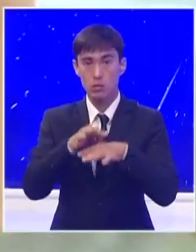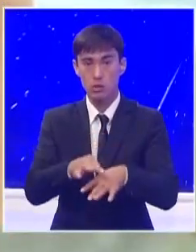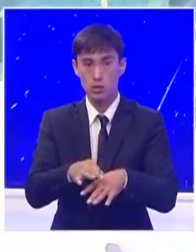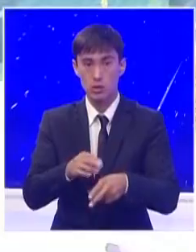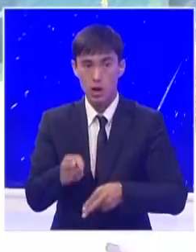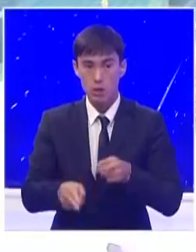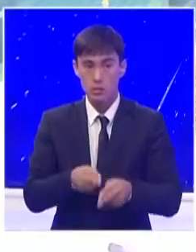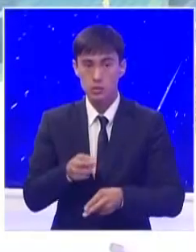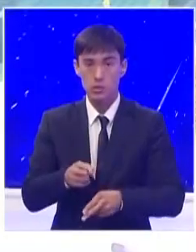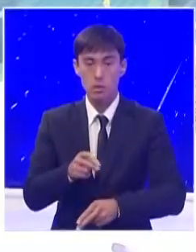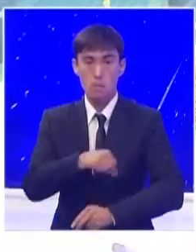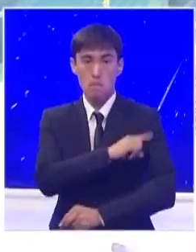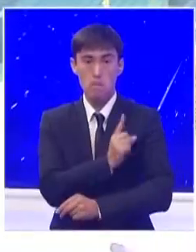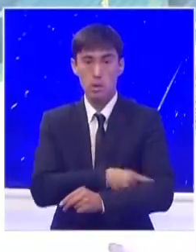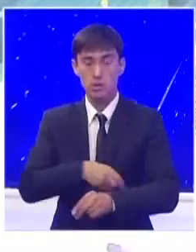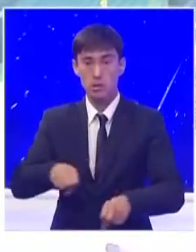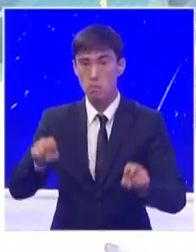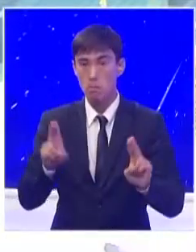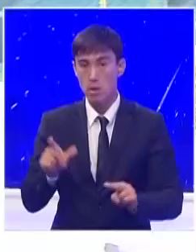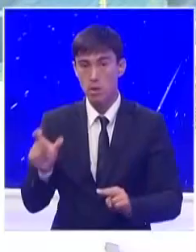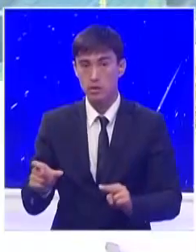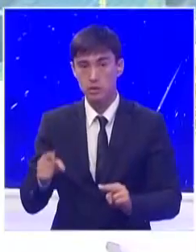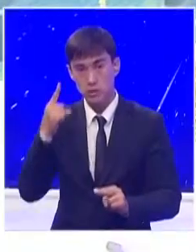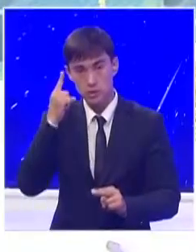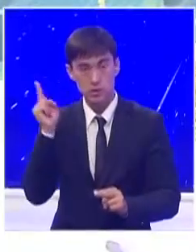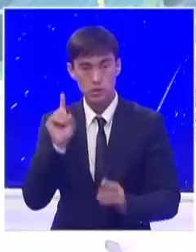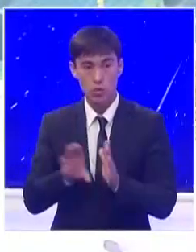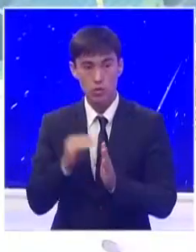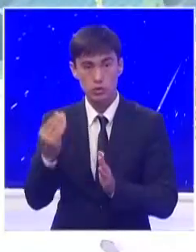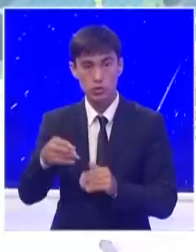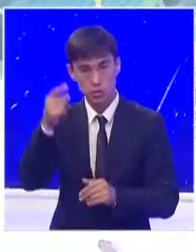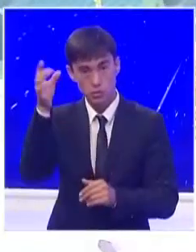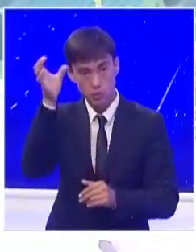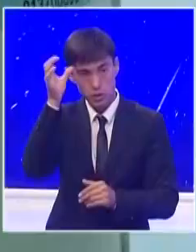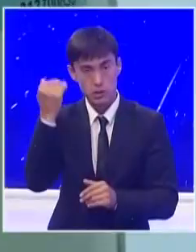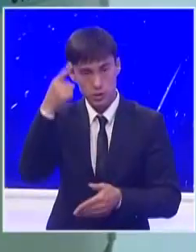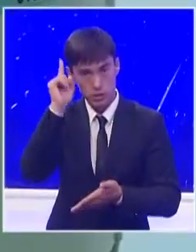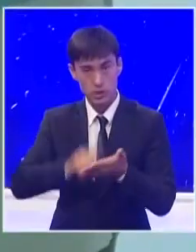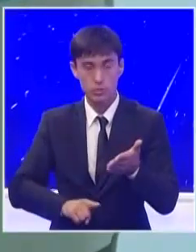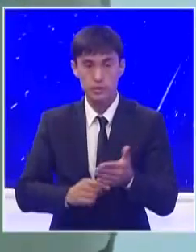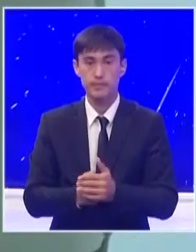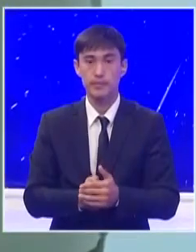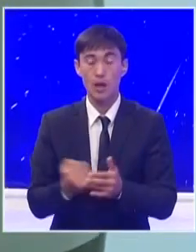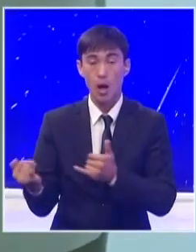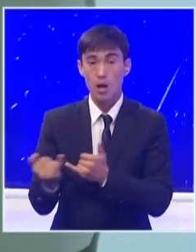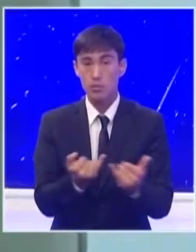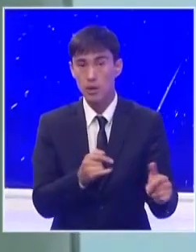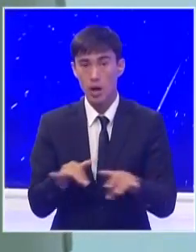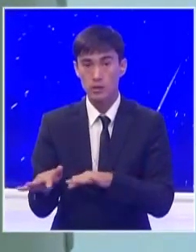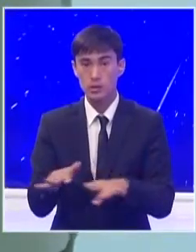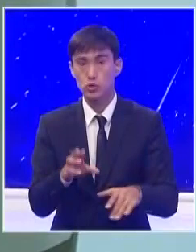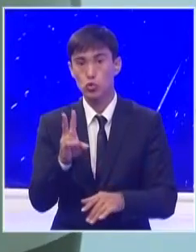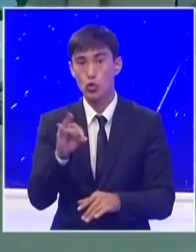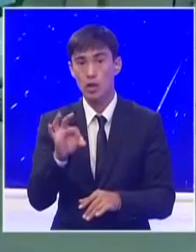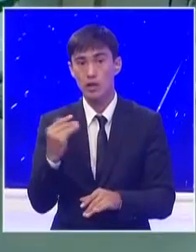операция жасап жатыр, мықты маман кеп операция жасап жатыр деп естідік. Енді ол кісінің біліктілігіне сенеміз. Қайырымдылық акциясында Нұрлан Арын 7